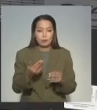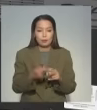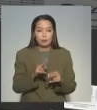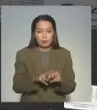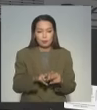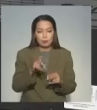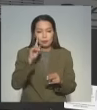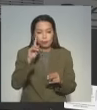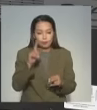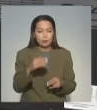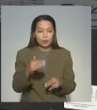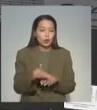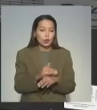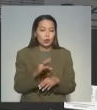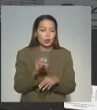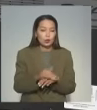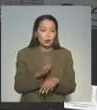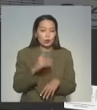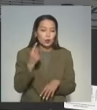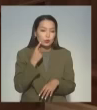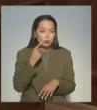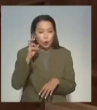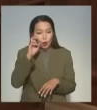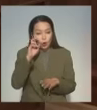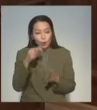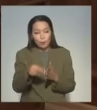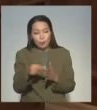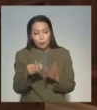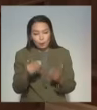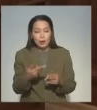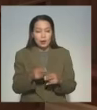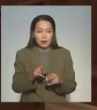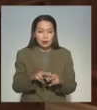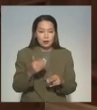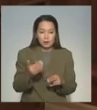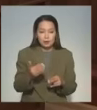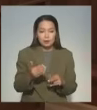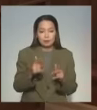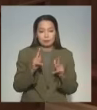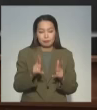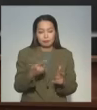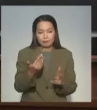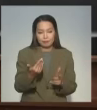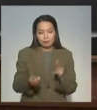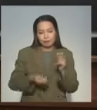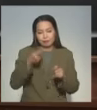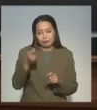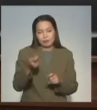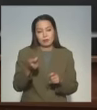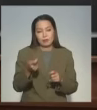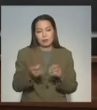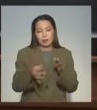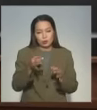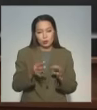был признан недобросовестным участником госзакупок. Строители с этим решением Фемиды не согласились и подали апелляцию. Суд